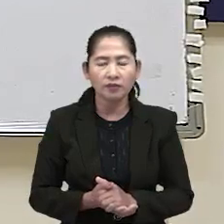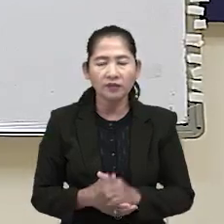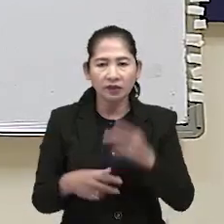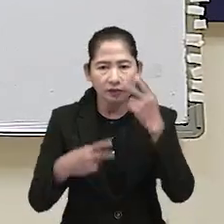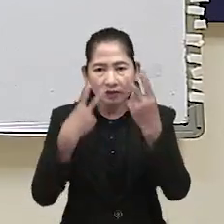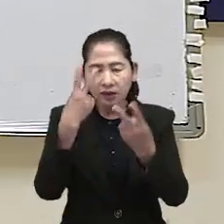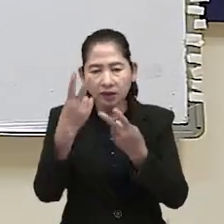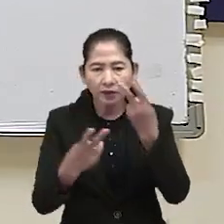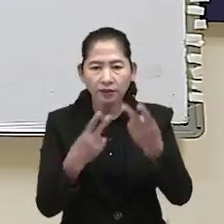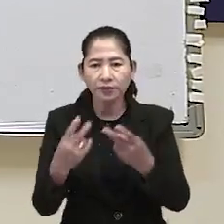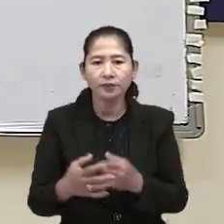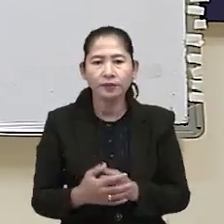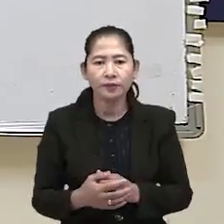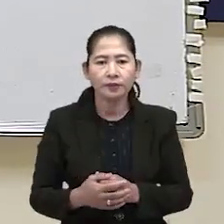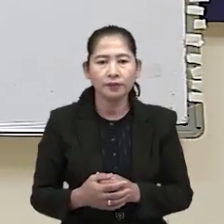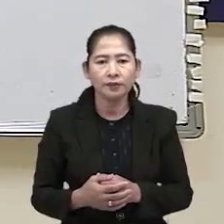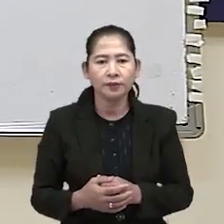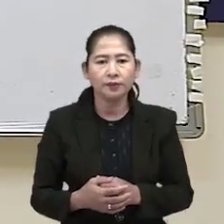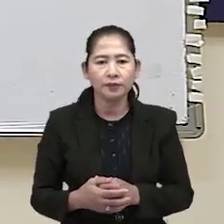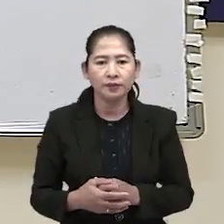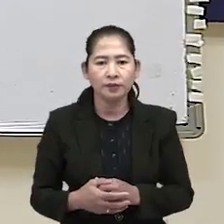នាអើកូន